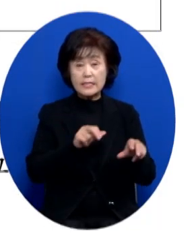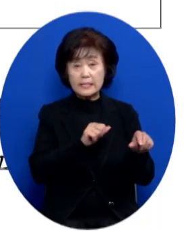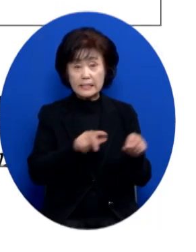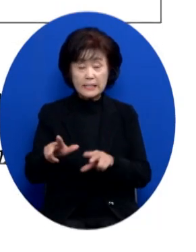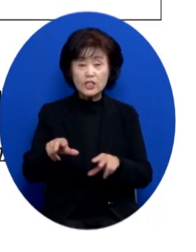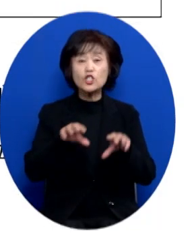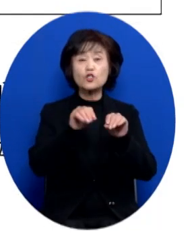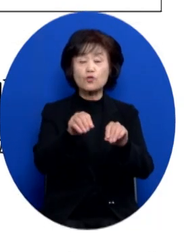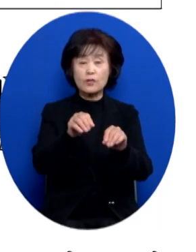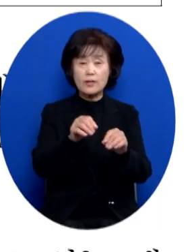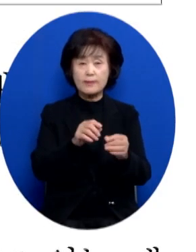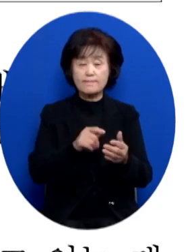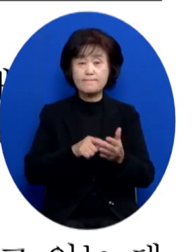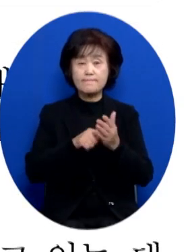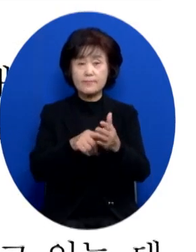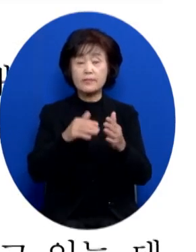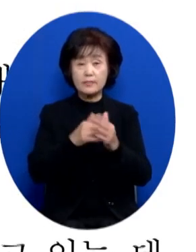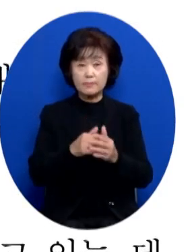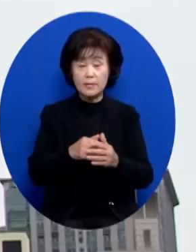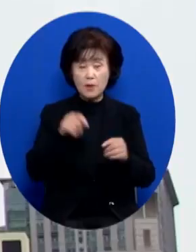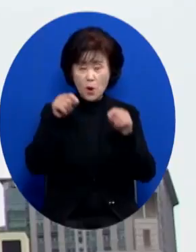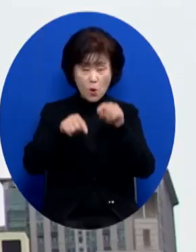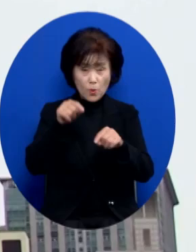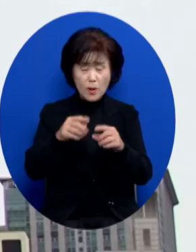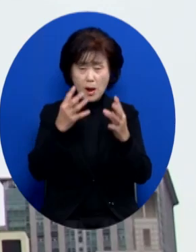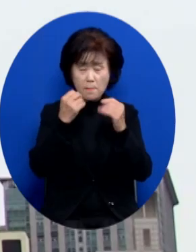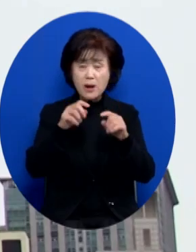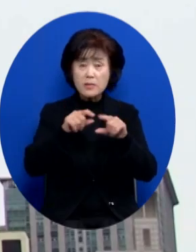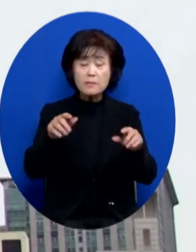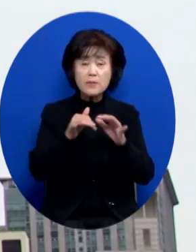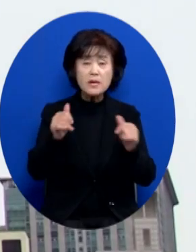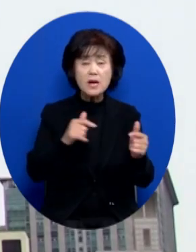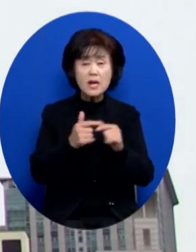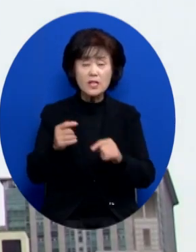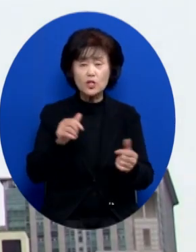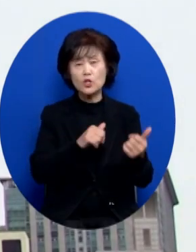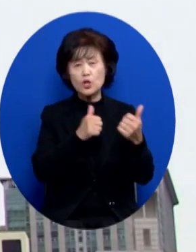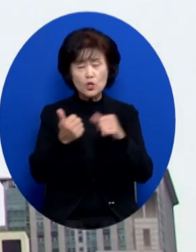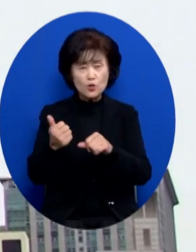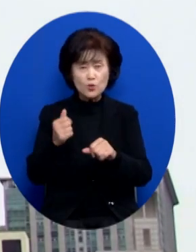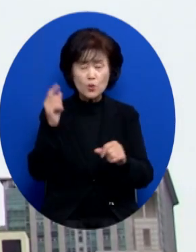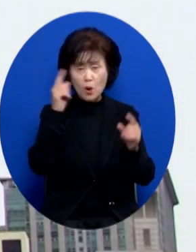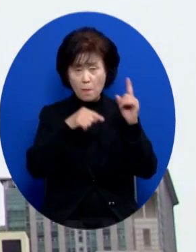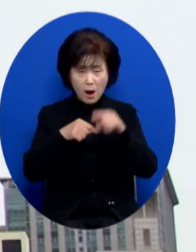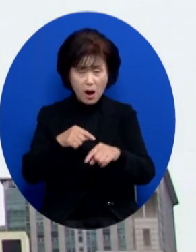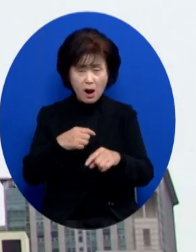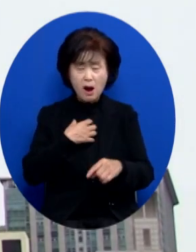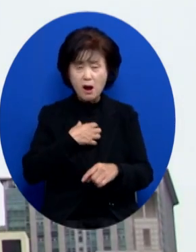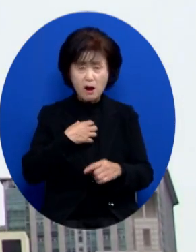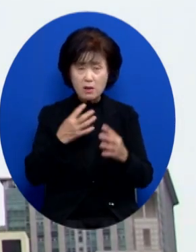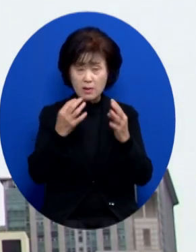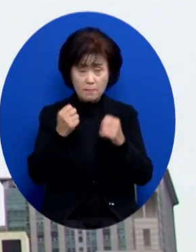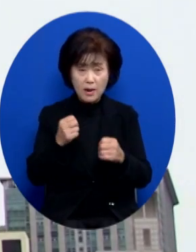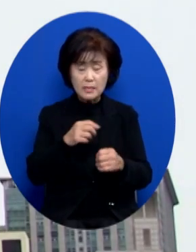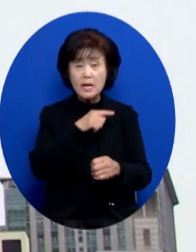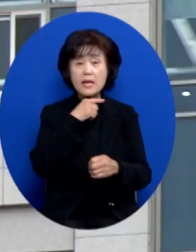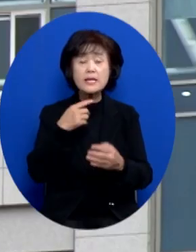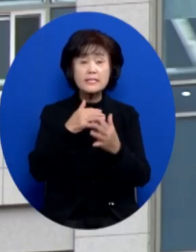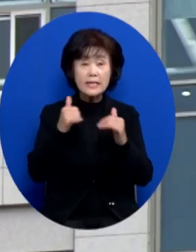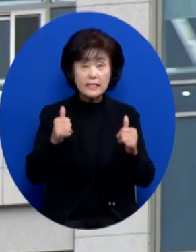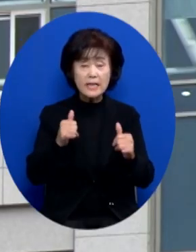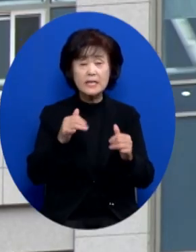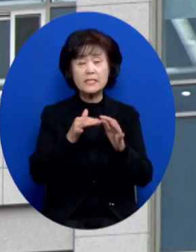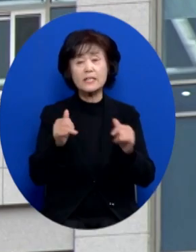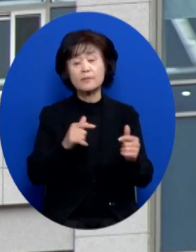촉구했습니다. 이어 이번 공격으로 많은 민간인 사상자가 발생하고 있는 것에 우려를 표한다며 희생된 피해자와